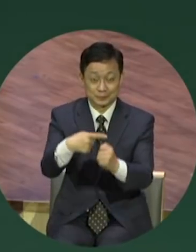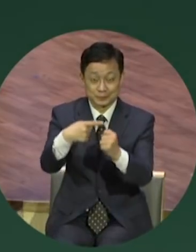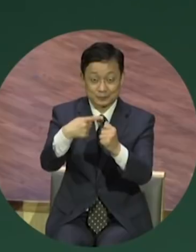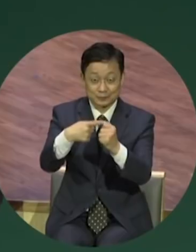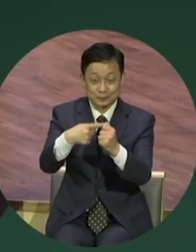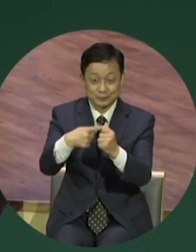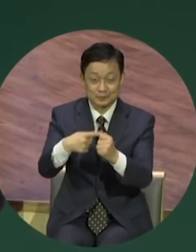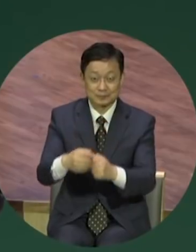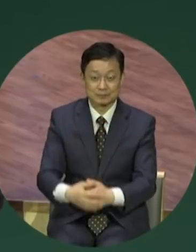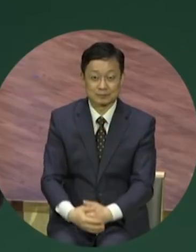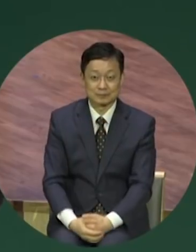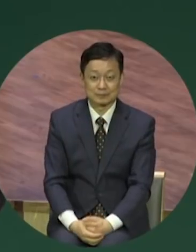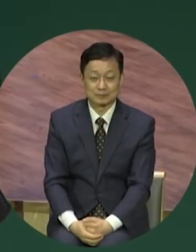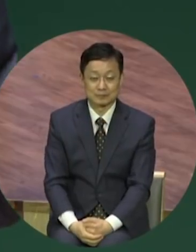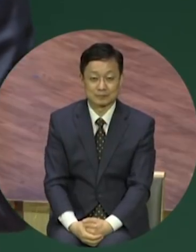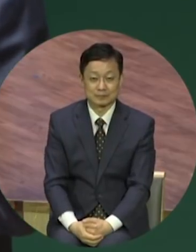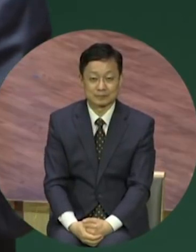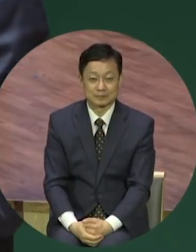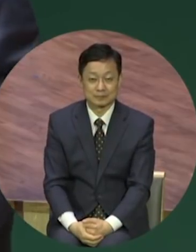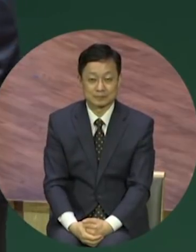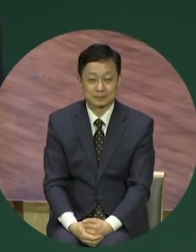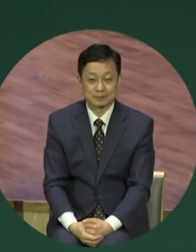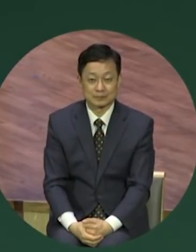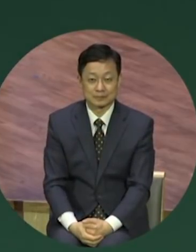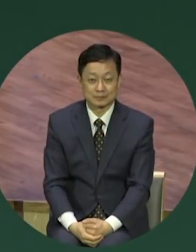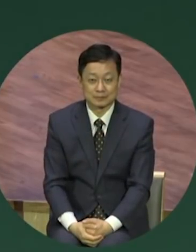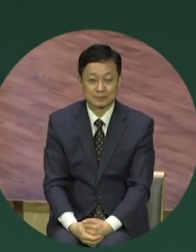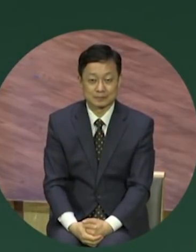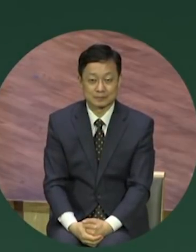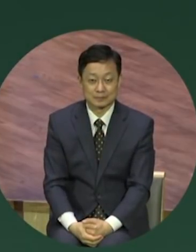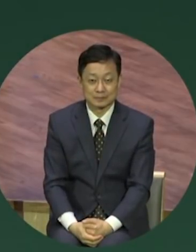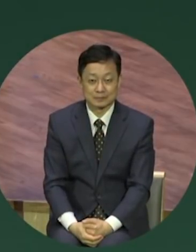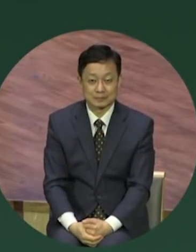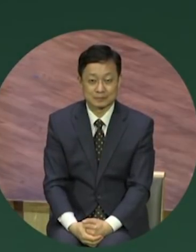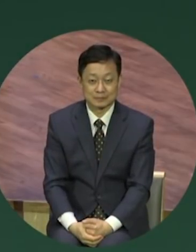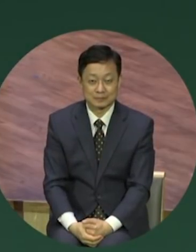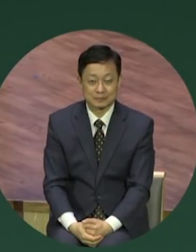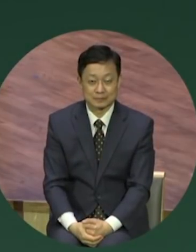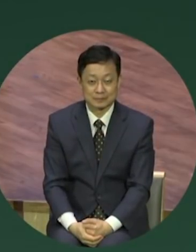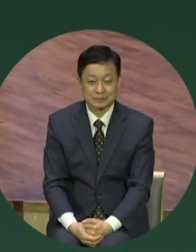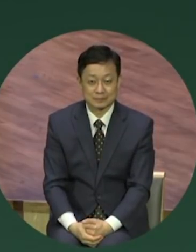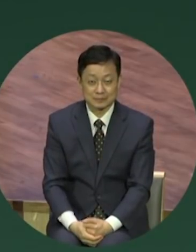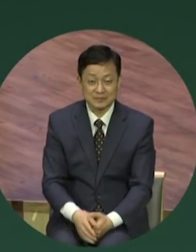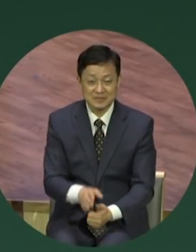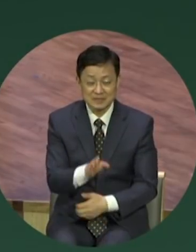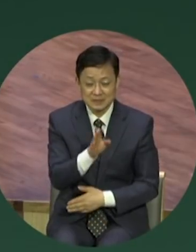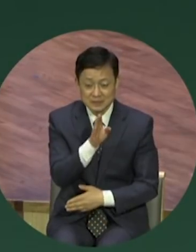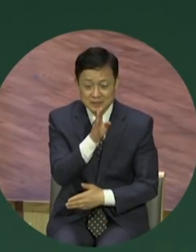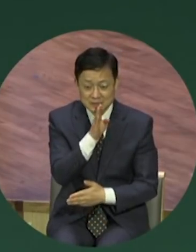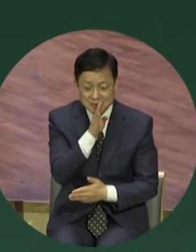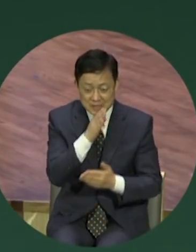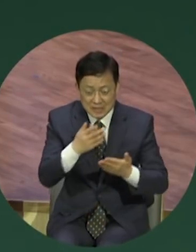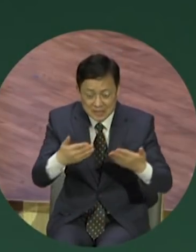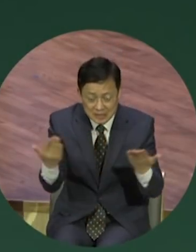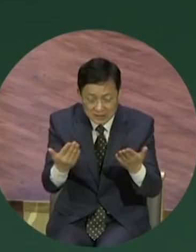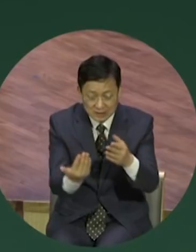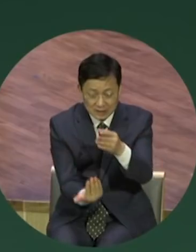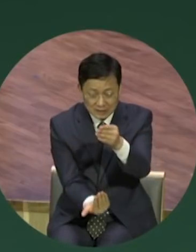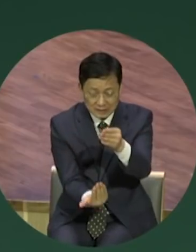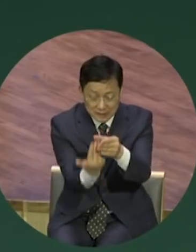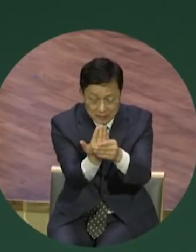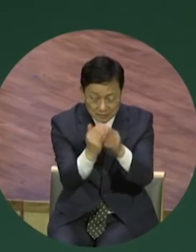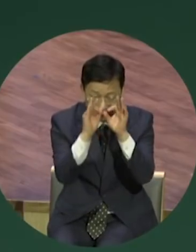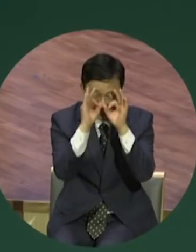First. 가장 중요한 실제 사실을 봐야 돼요. We must be able to see what is most important, the actual facts.